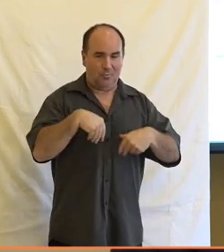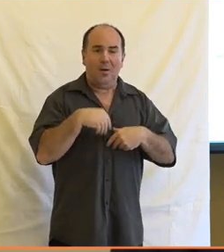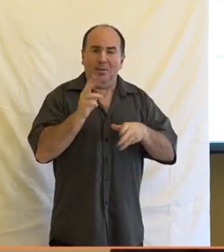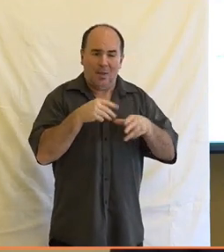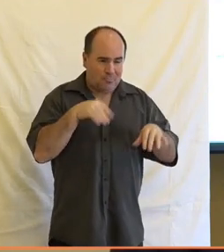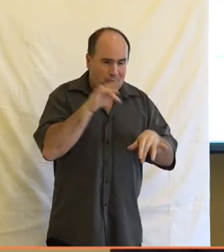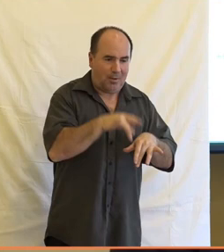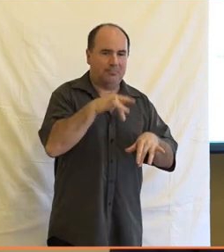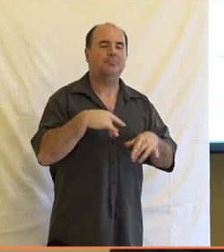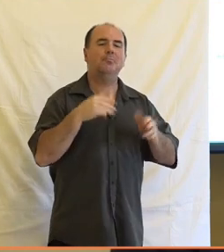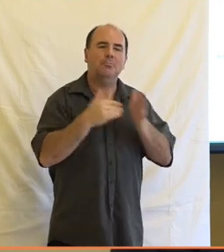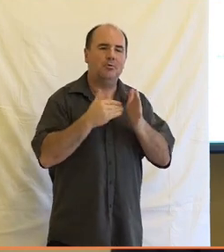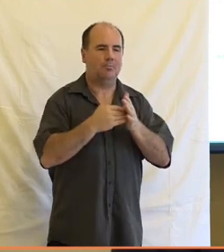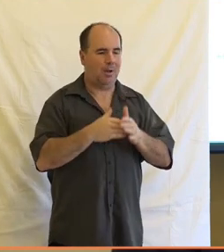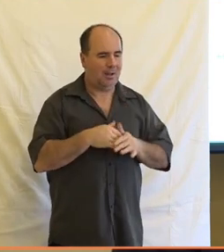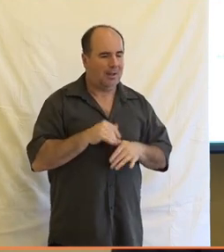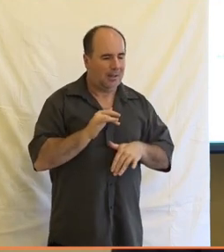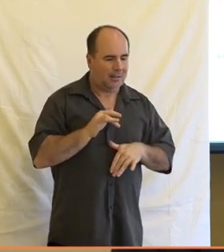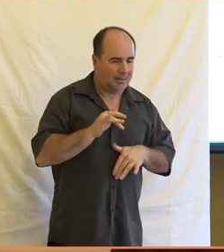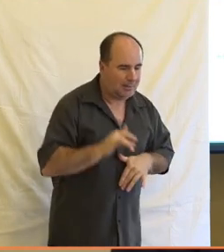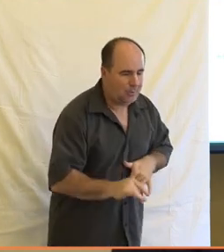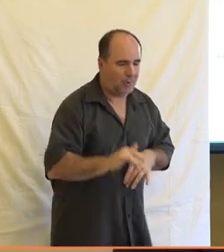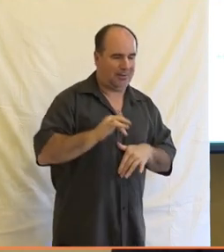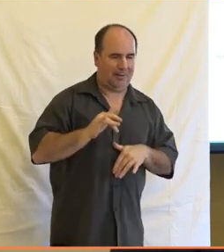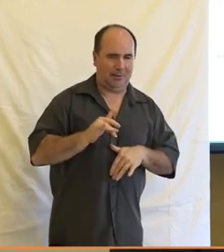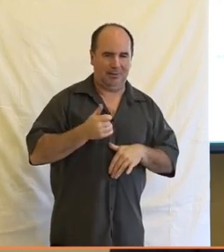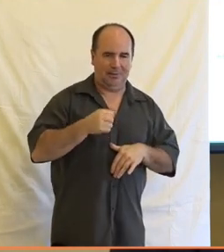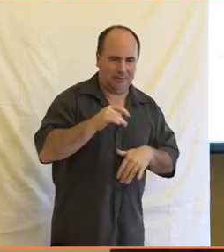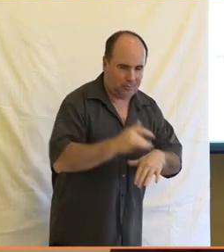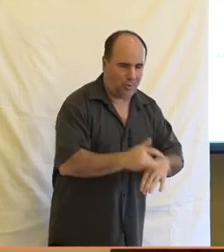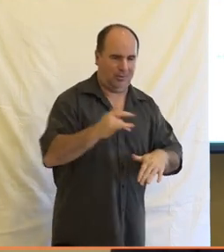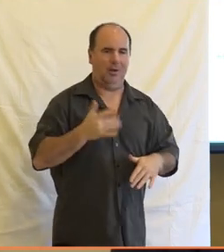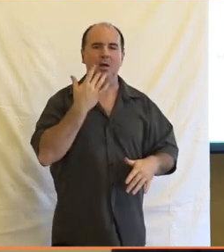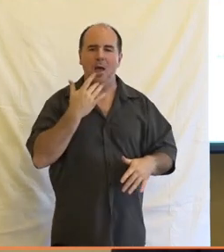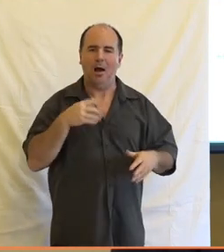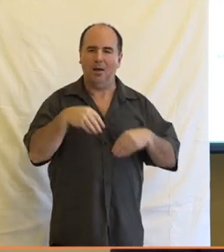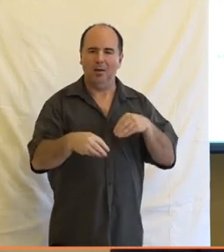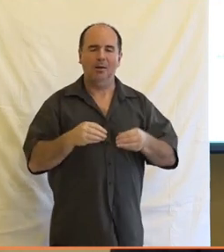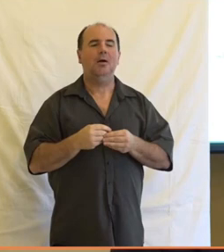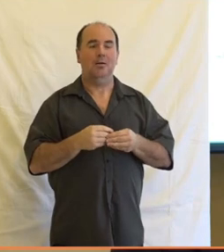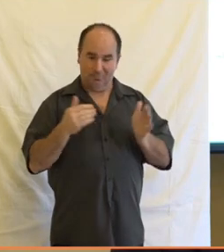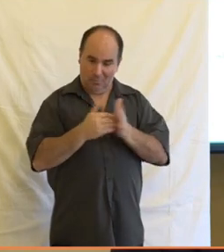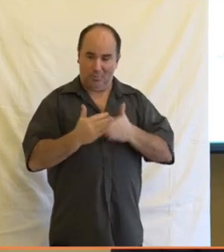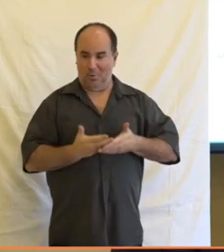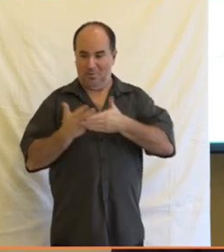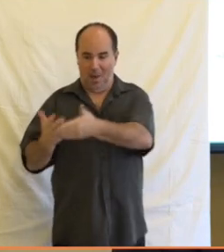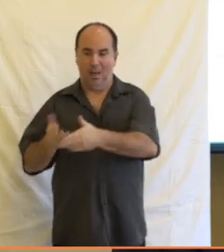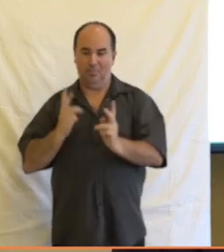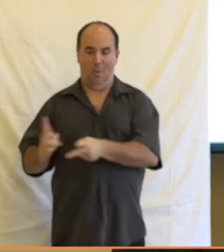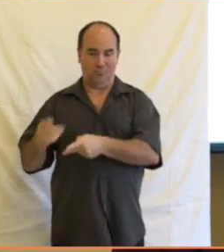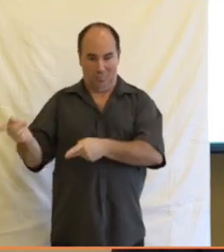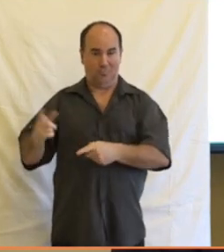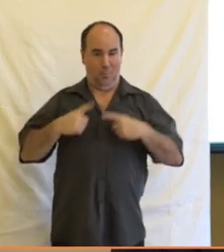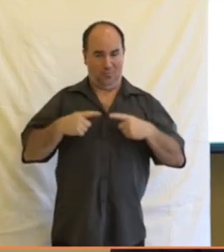dotykem. A naším úkolem je vlastně zajistit, aby tito uživatelé měli možnost plnohodnotně s